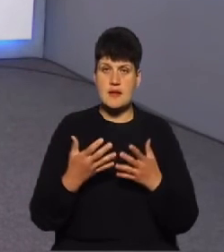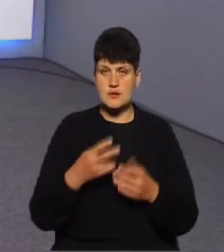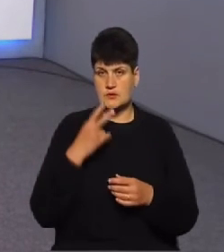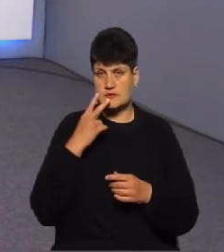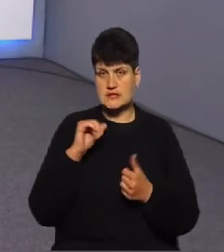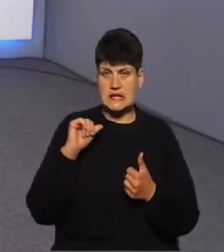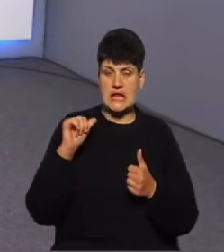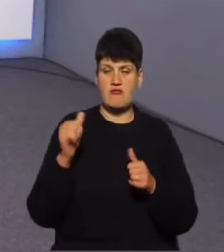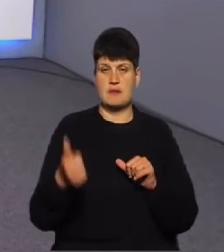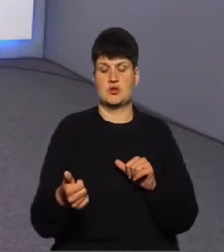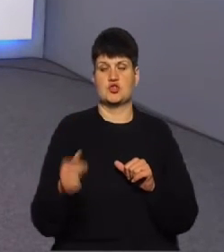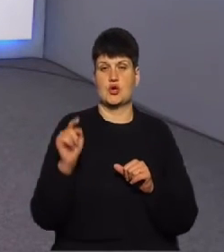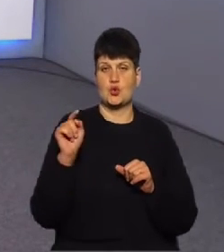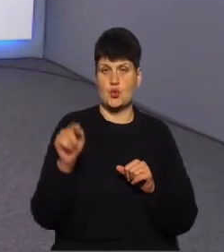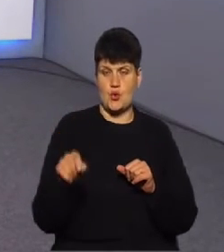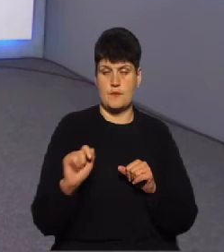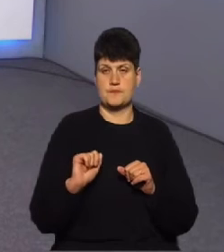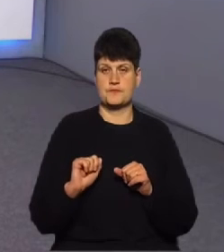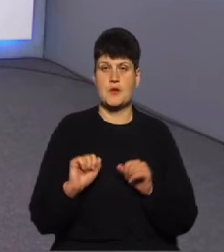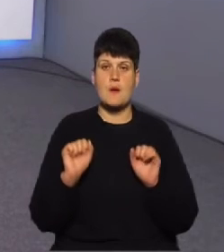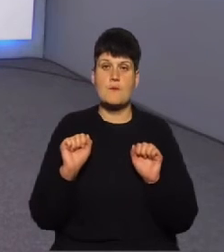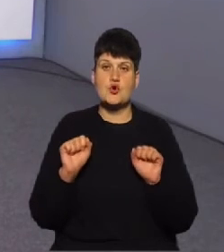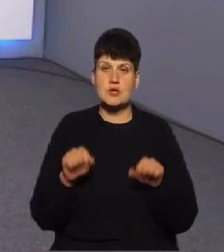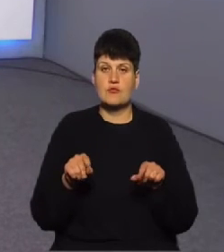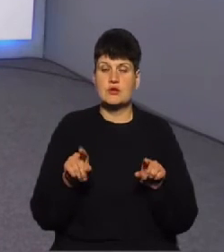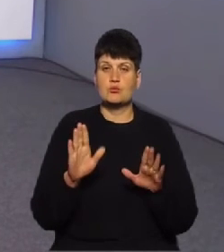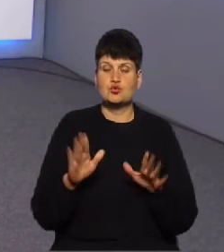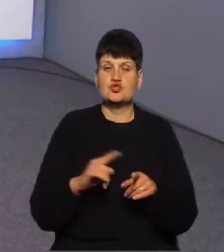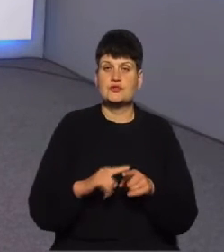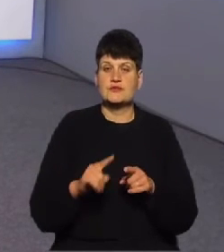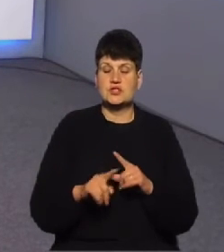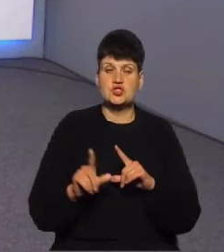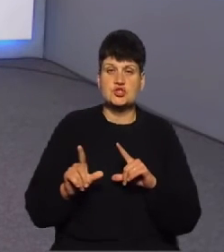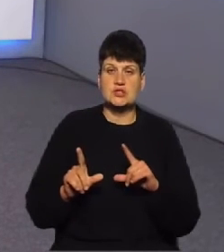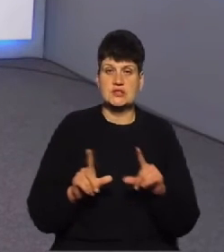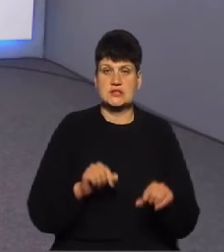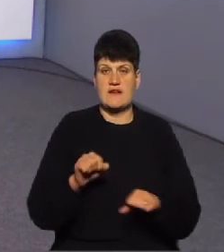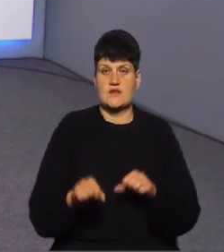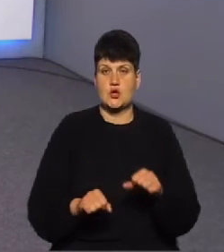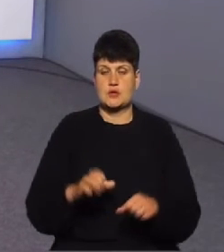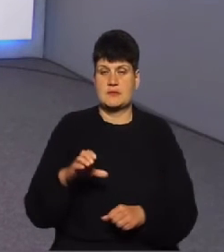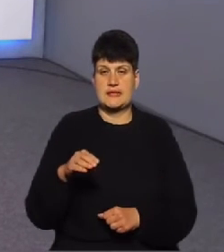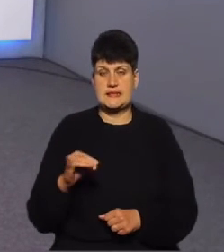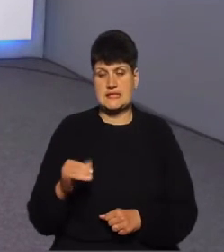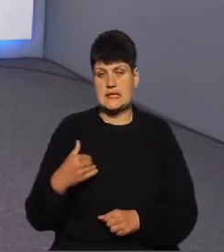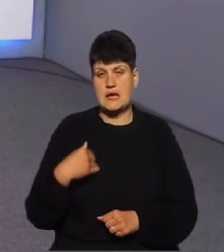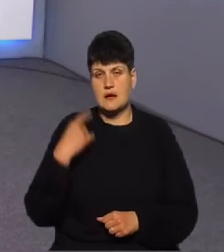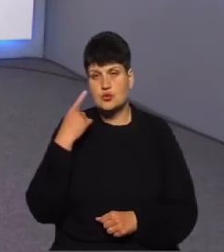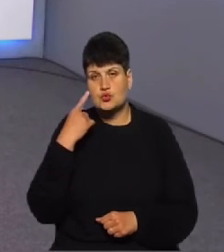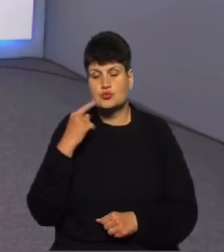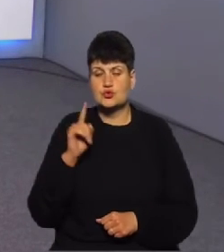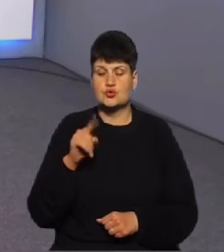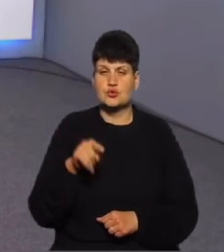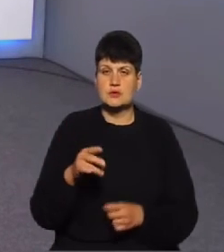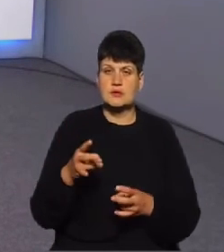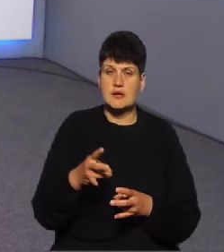тому, що, ймовірно, вони будуть і швидше їздити, як велосипедисти. Я думаю, що тоді було б доцільно ставити